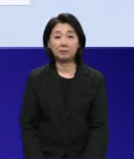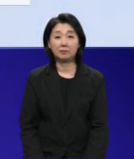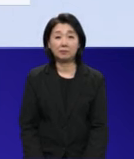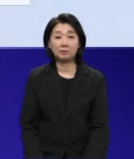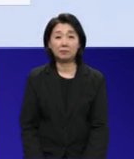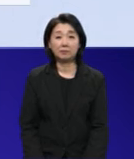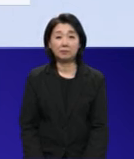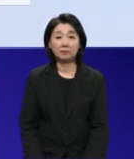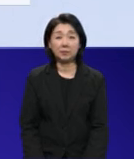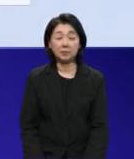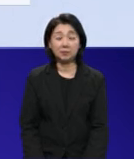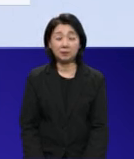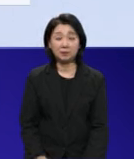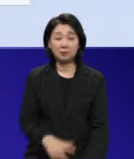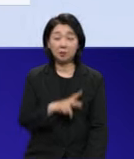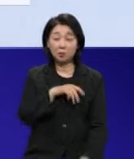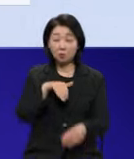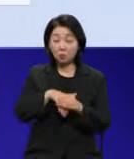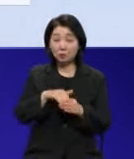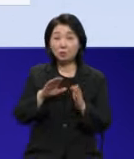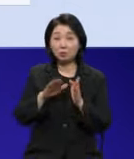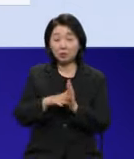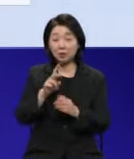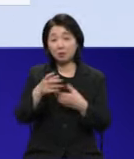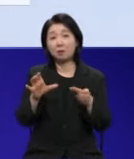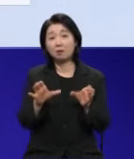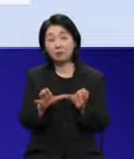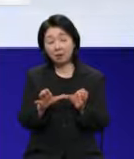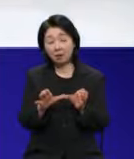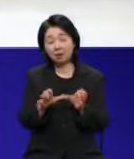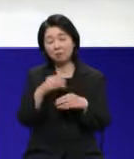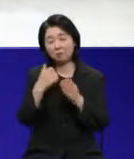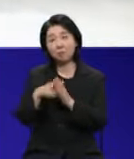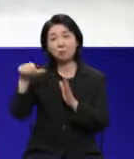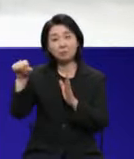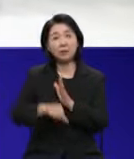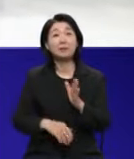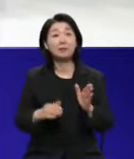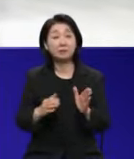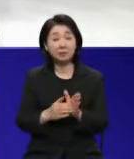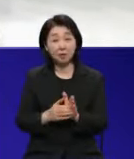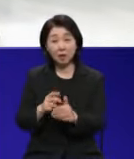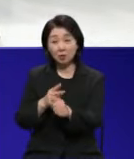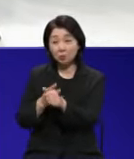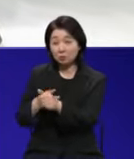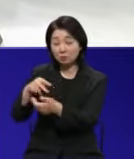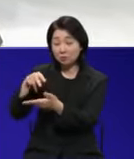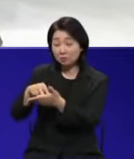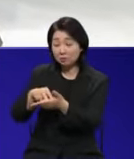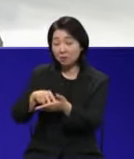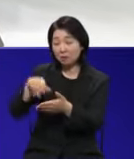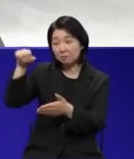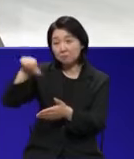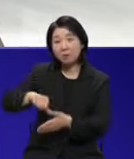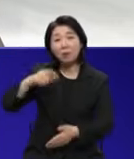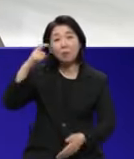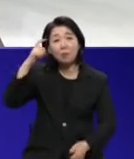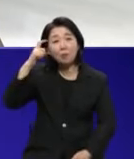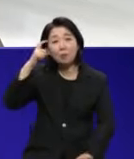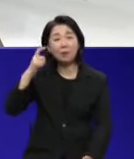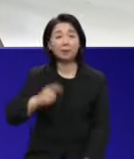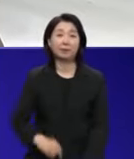이번 총선 어쨌든 여당의 대패를 했는데 교수님께서 보시는 좀 가장 결정적인 장면 같은 거